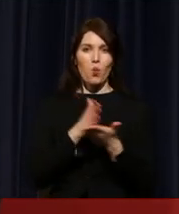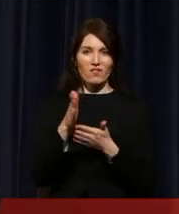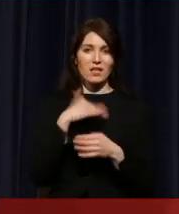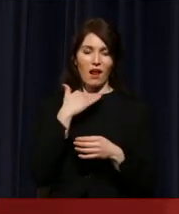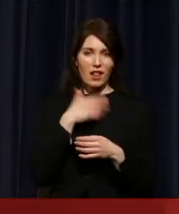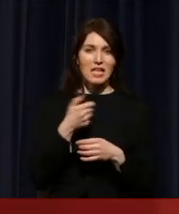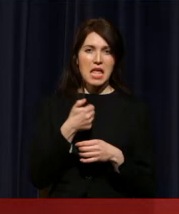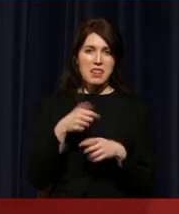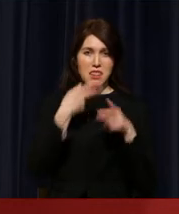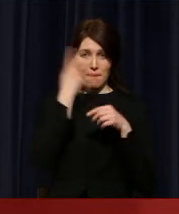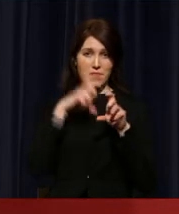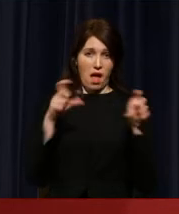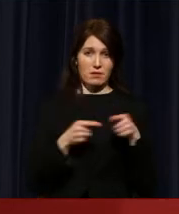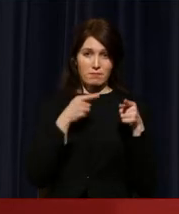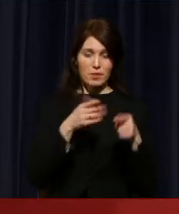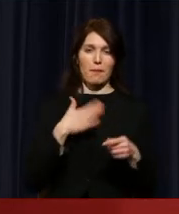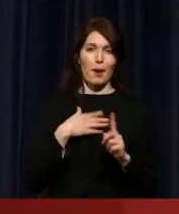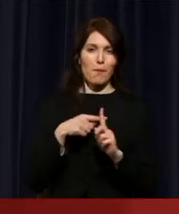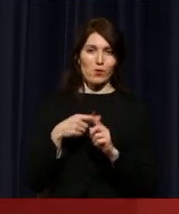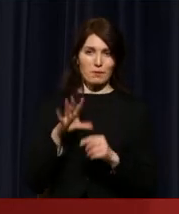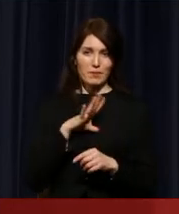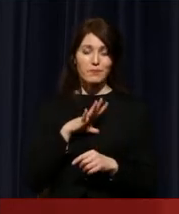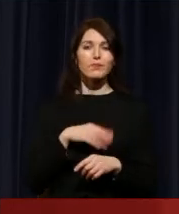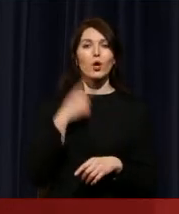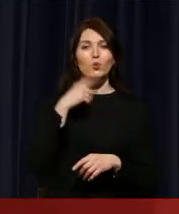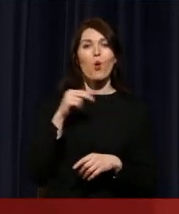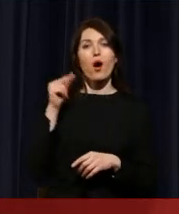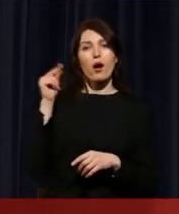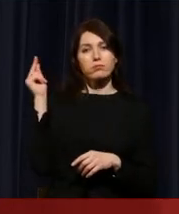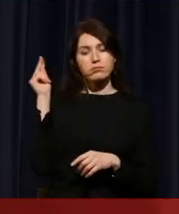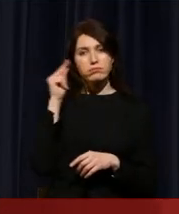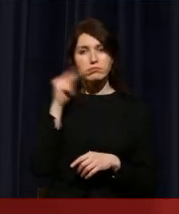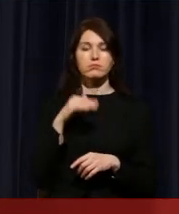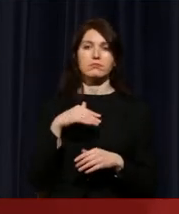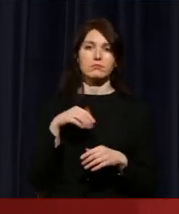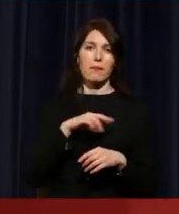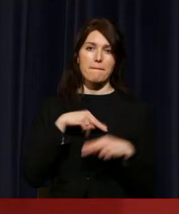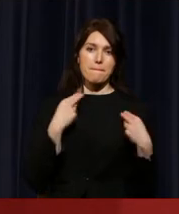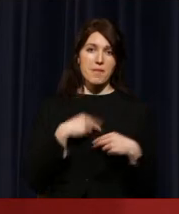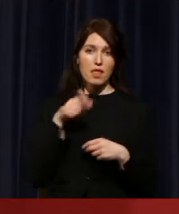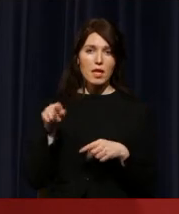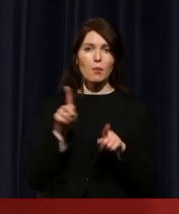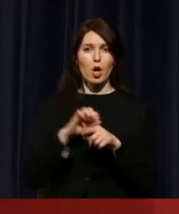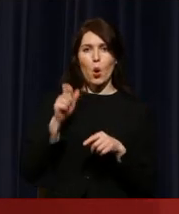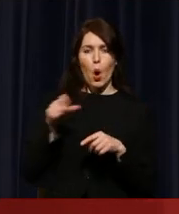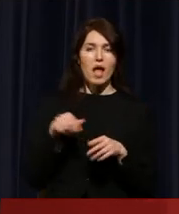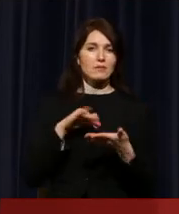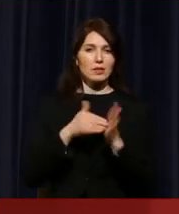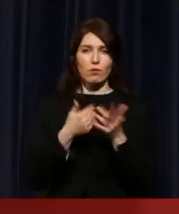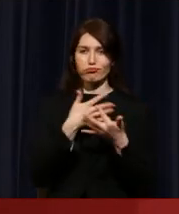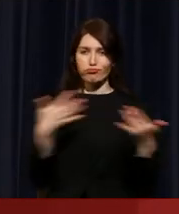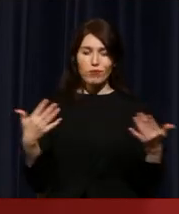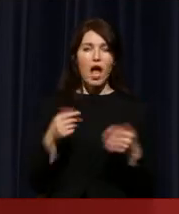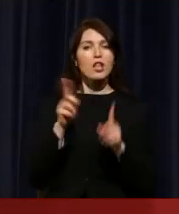labu. Un, bet zinot no kursabiedriem un kolēģiem, tās situācijas ir dažādas. Citi izvēlas tāpēc,